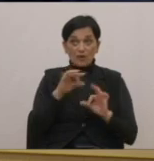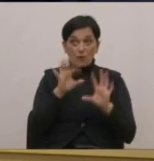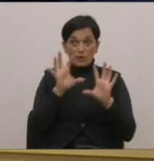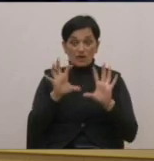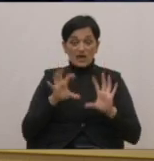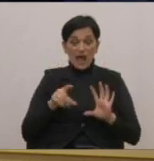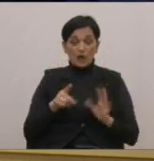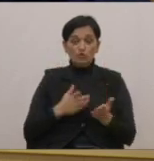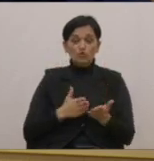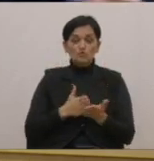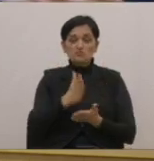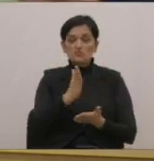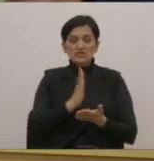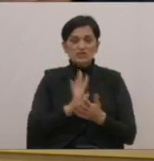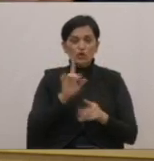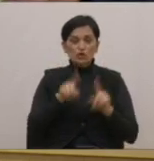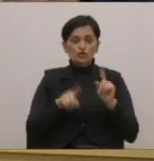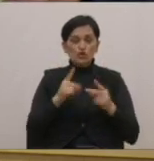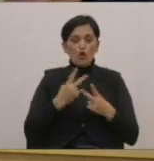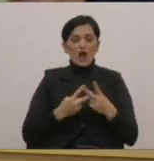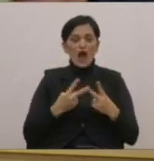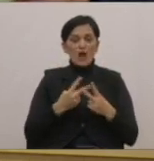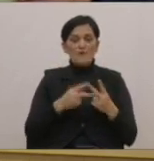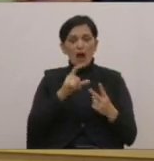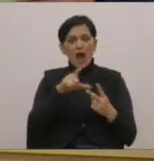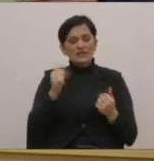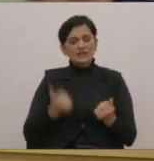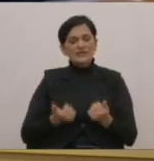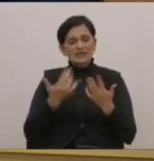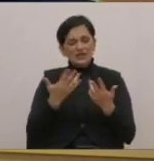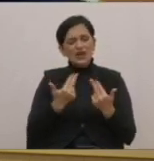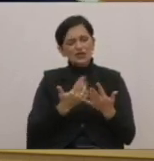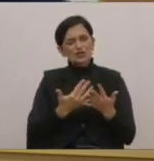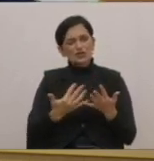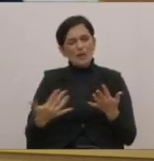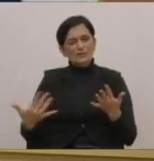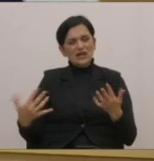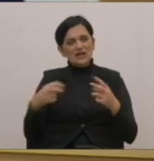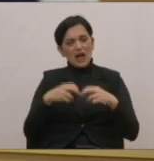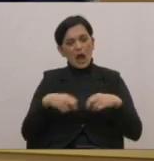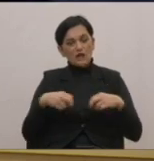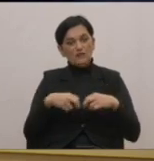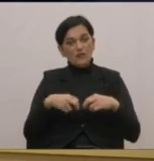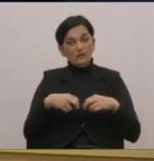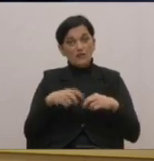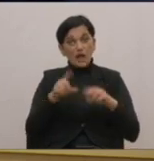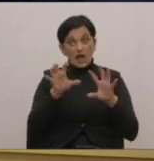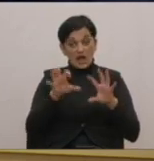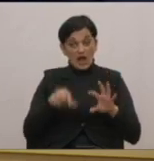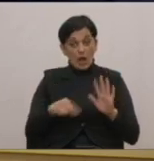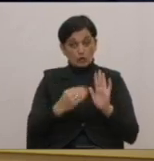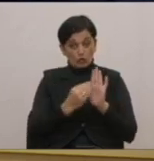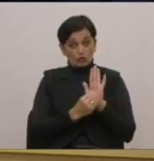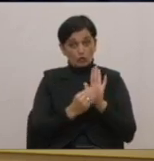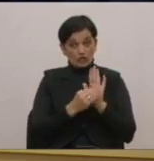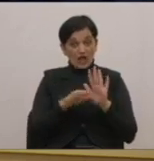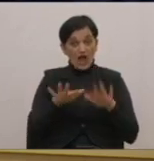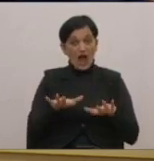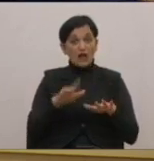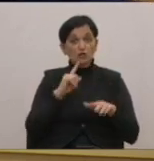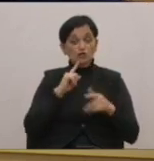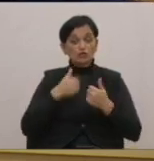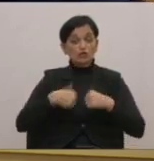კანონის მიზანი არ არისო ზოგადად თუ პატიმართა რაოდენობის ამბები და ასე შემდეგ გარკვევაო, ხო ამ კანონში წერია ადგილობრივი